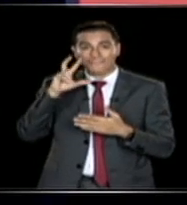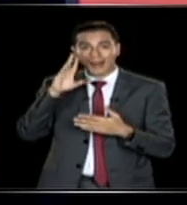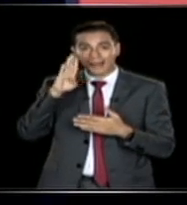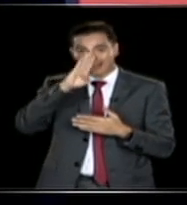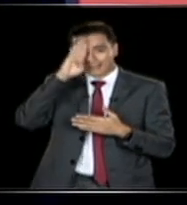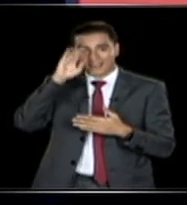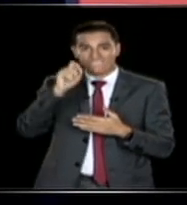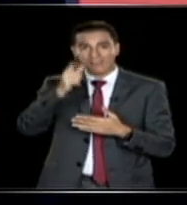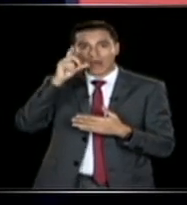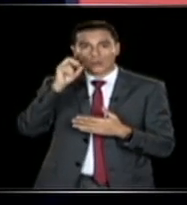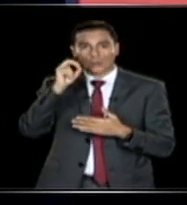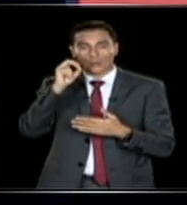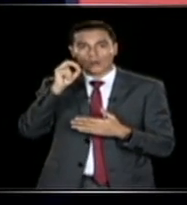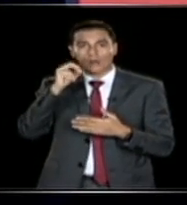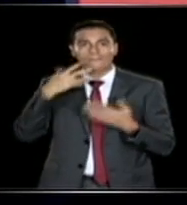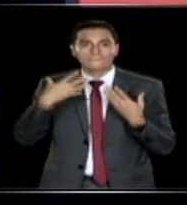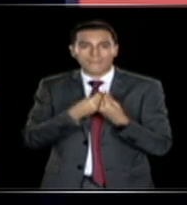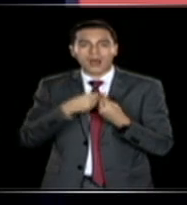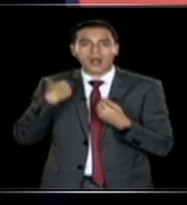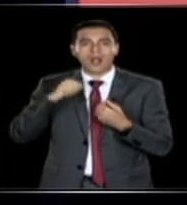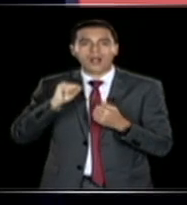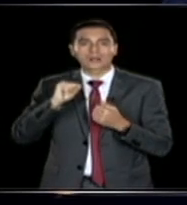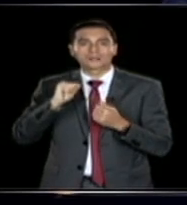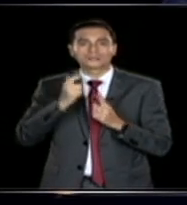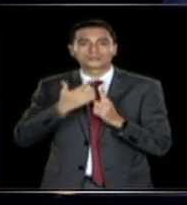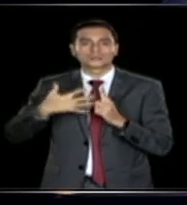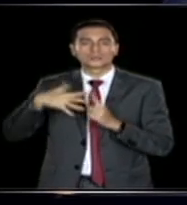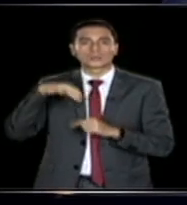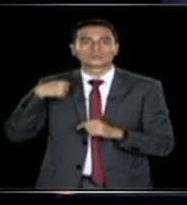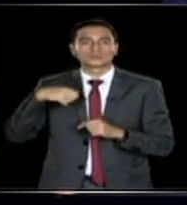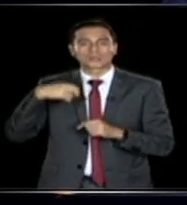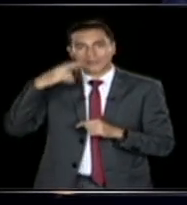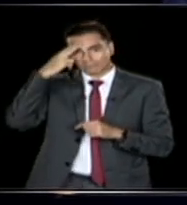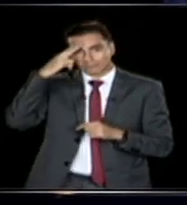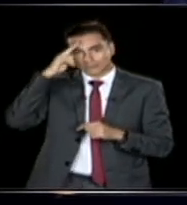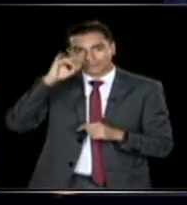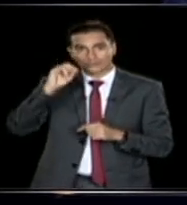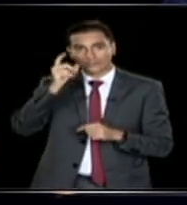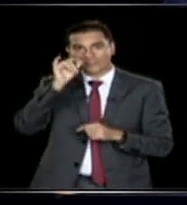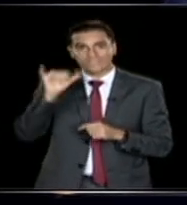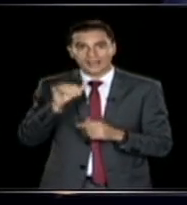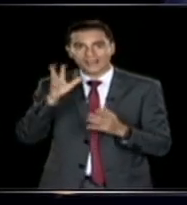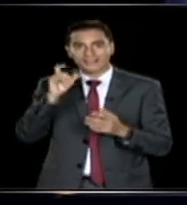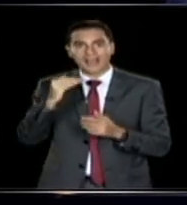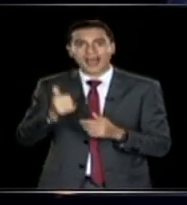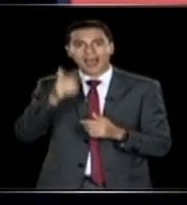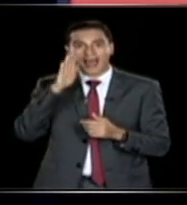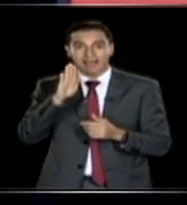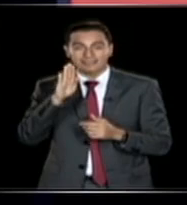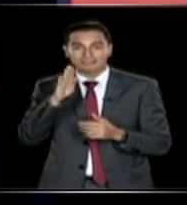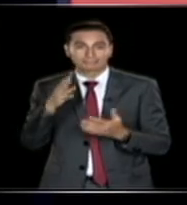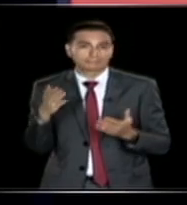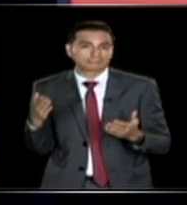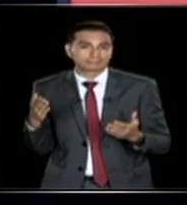أحمد سمير إجابتك. مصطفى النحاس. مصطفى النحاس باشا. إجابة مين يا أحمد؟